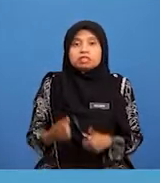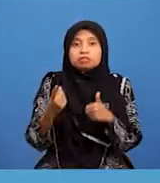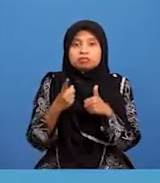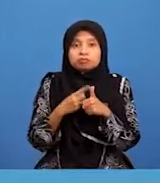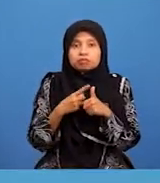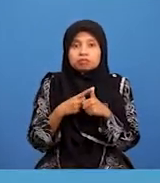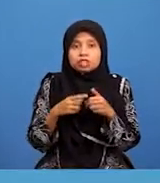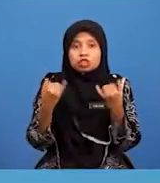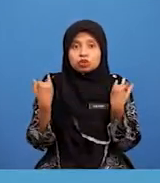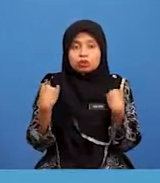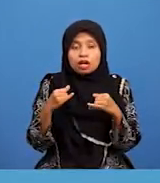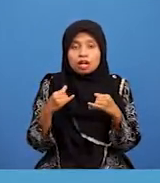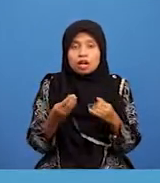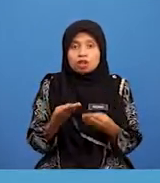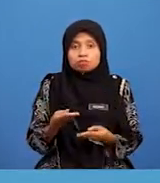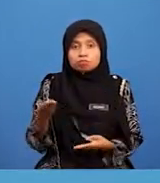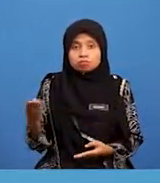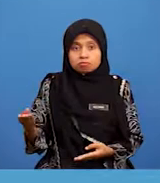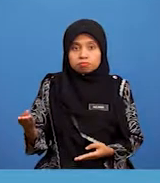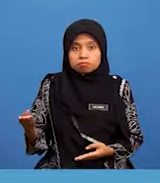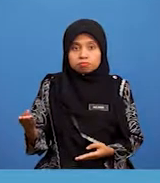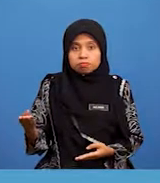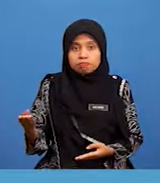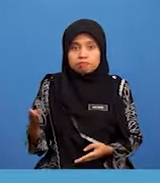pertama, jualan aset.